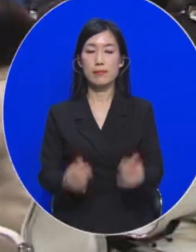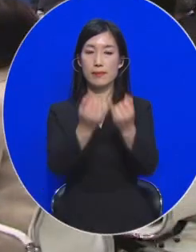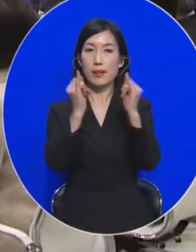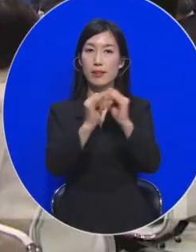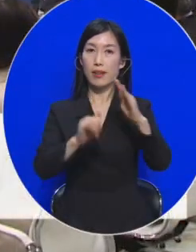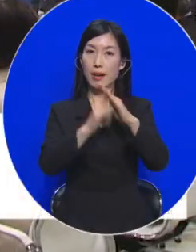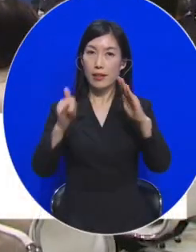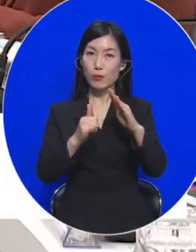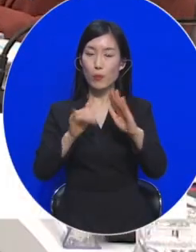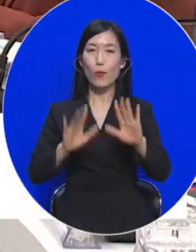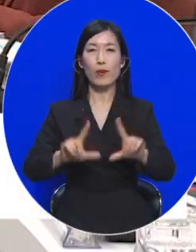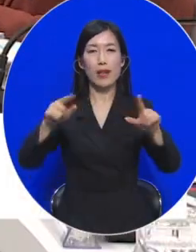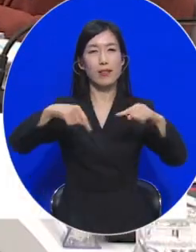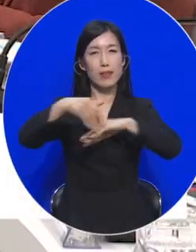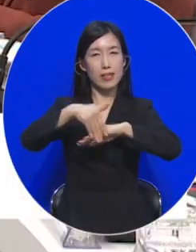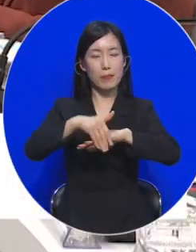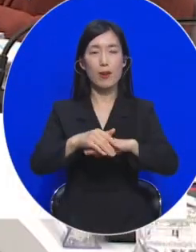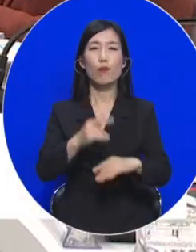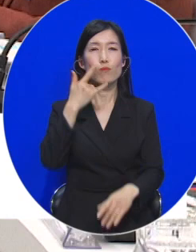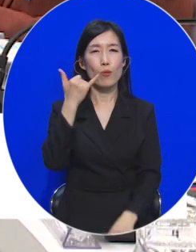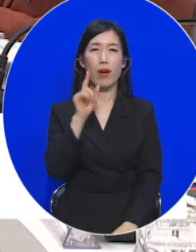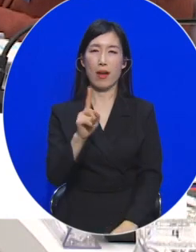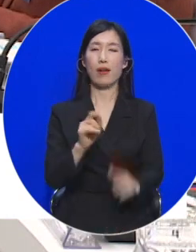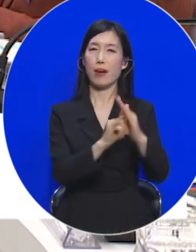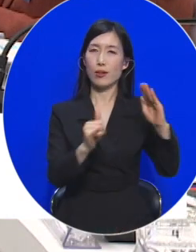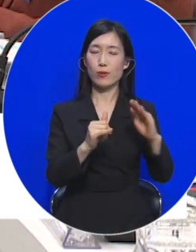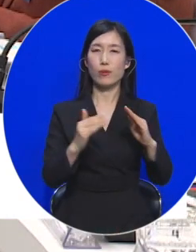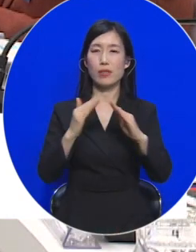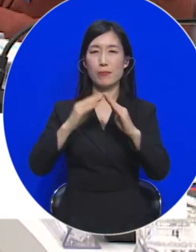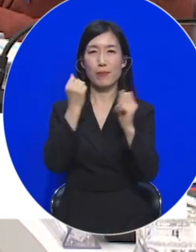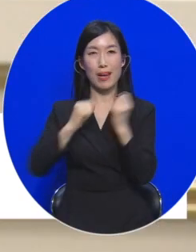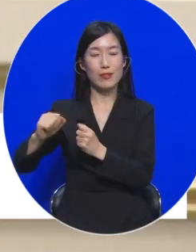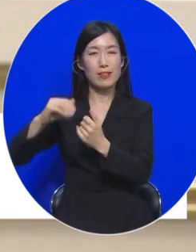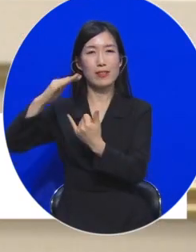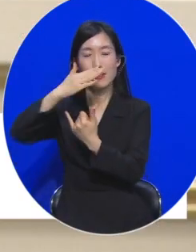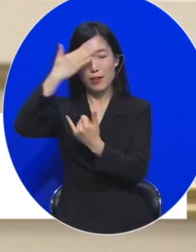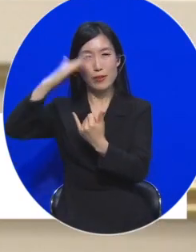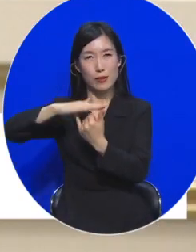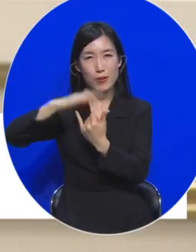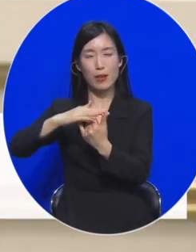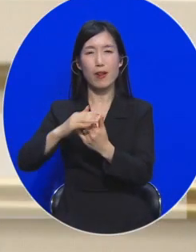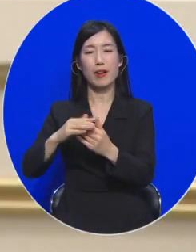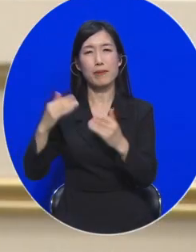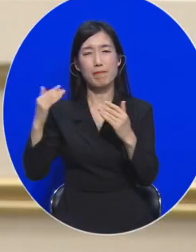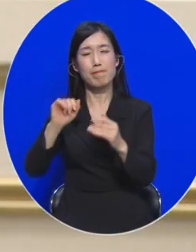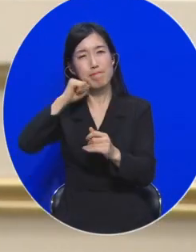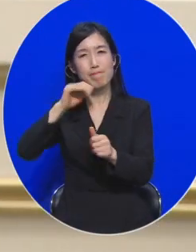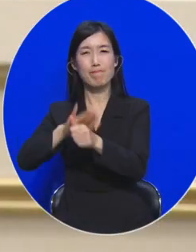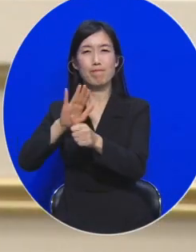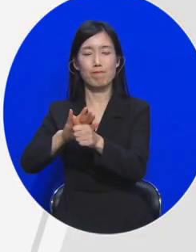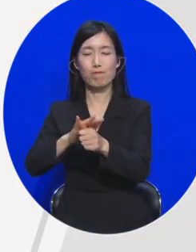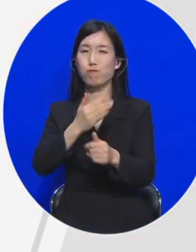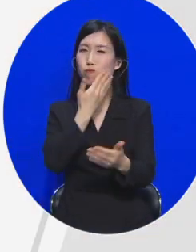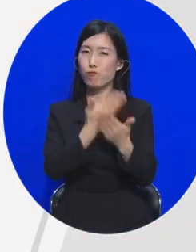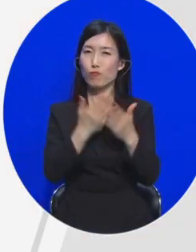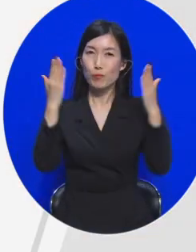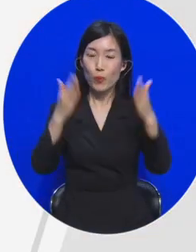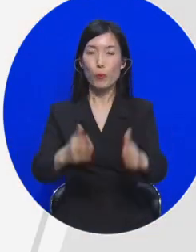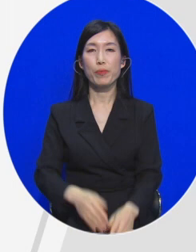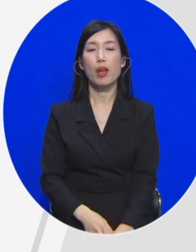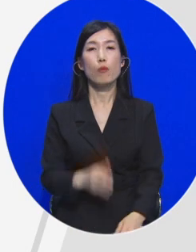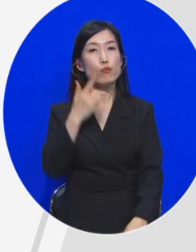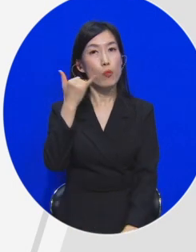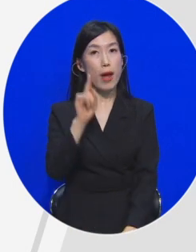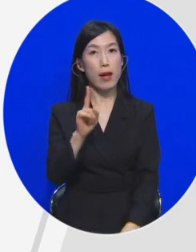여성가족부의 오래 정책은 항부모가족과 가정박 청소년 등 사회적 약자에 대한 지원강화에 초점에 맞췄습니다이를 위해